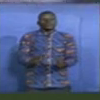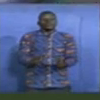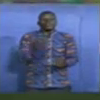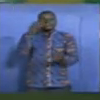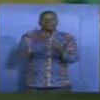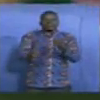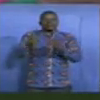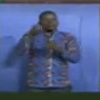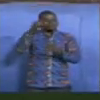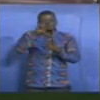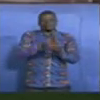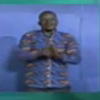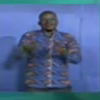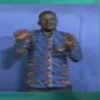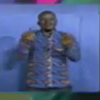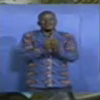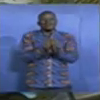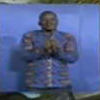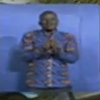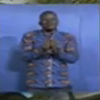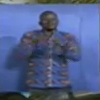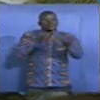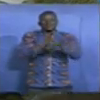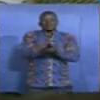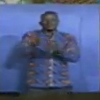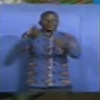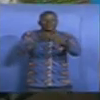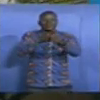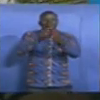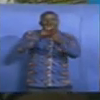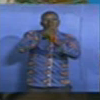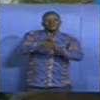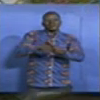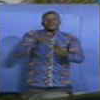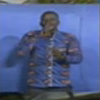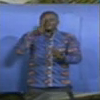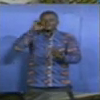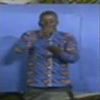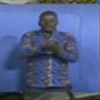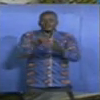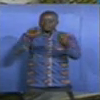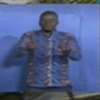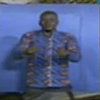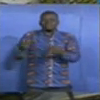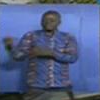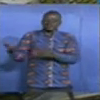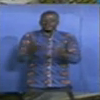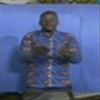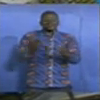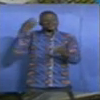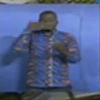l'ambiance avec ce but dès les premières minutes, est-ce que cela peut plomber l'ambiance au sein des étalons quand